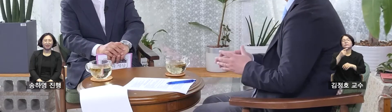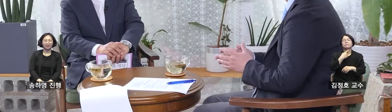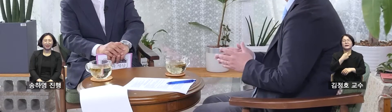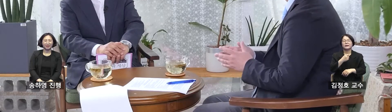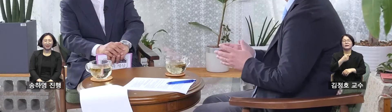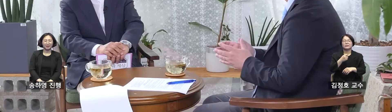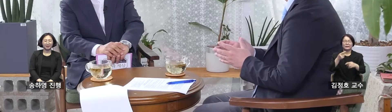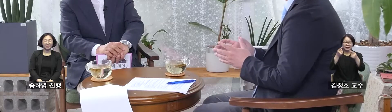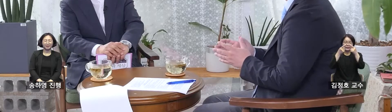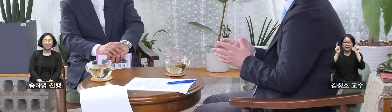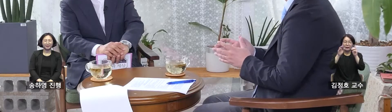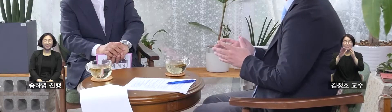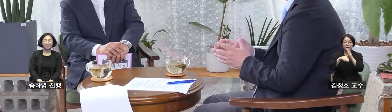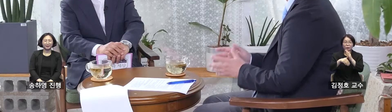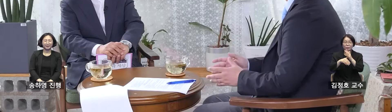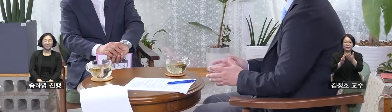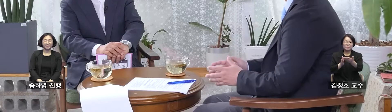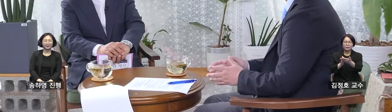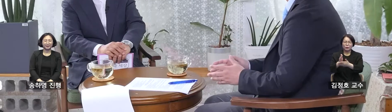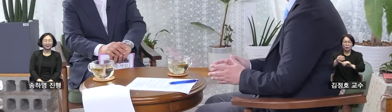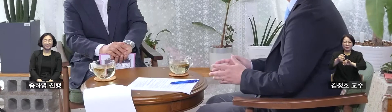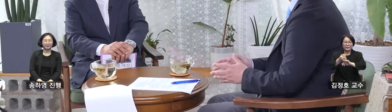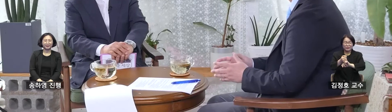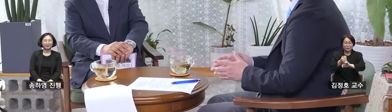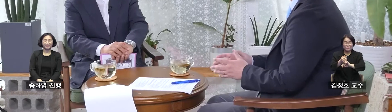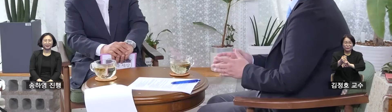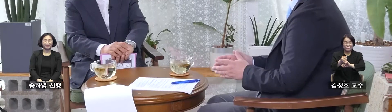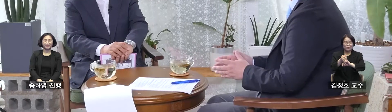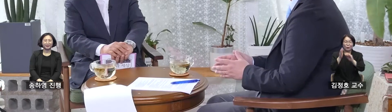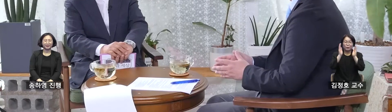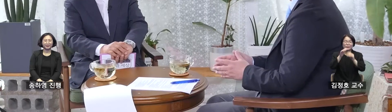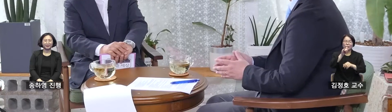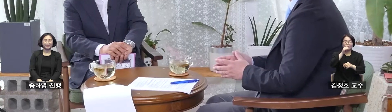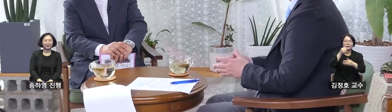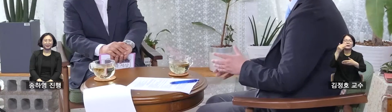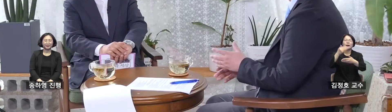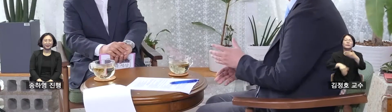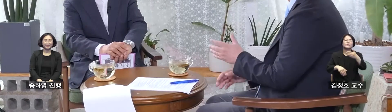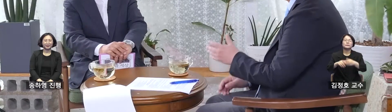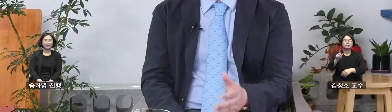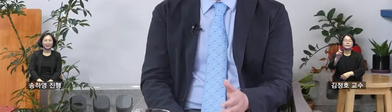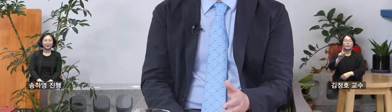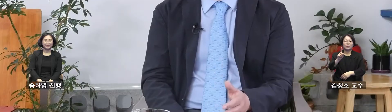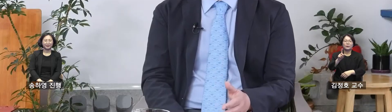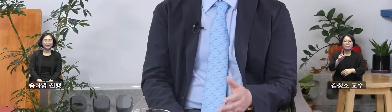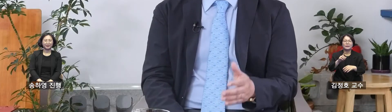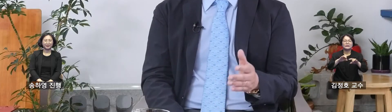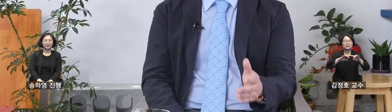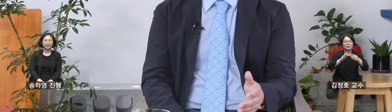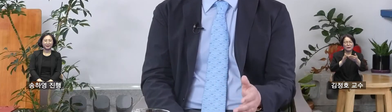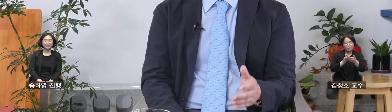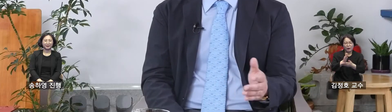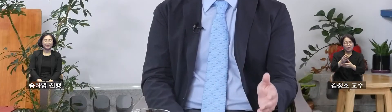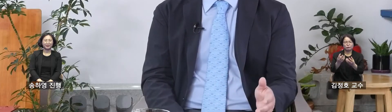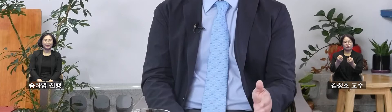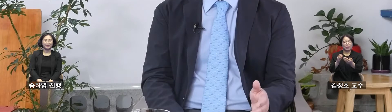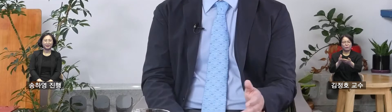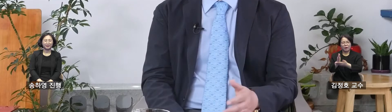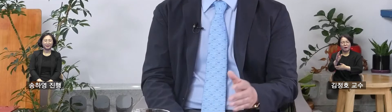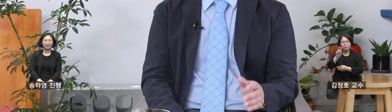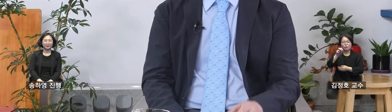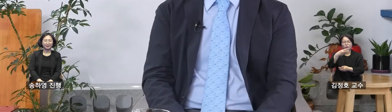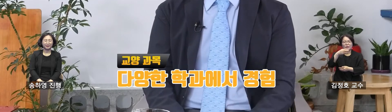대학 다닐 때도 전공 필수 과목만 저희 학과에서 듣고 나머지는 뭐 전산학과, 수학과,